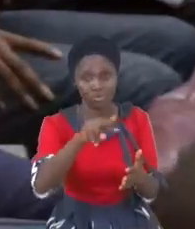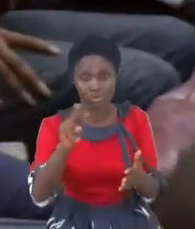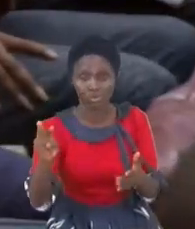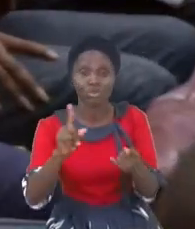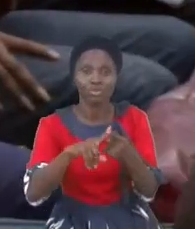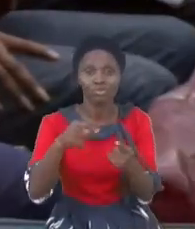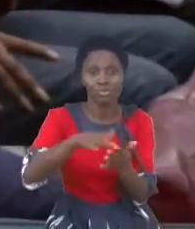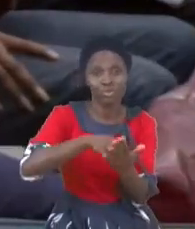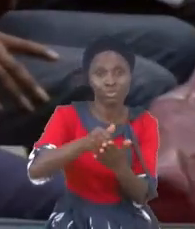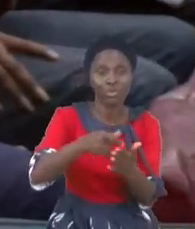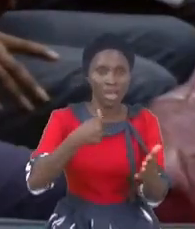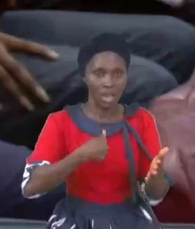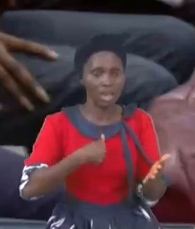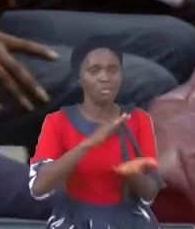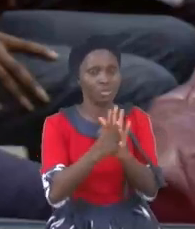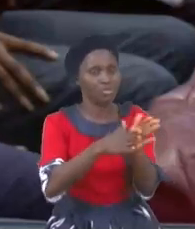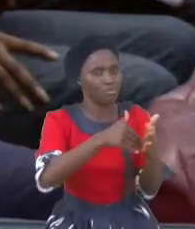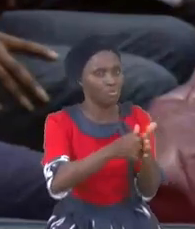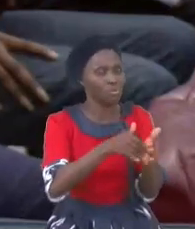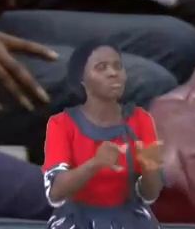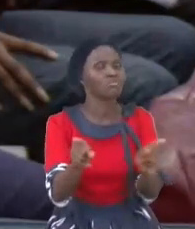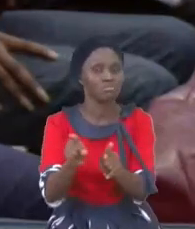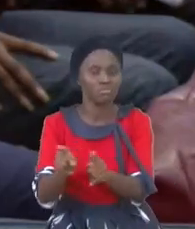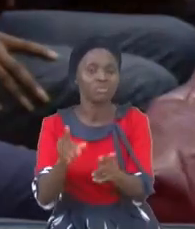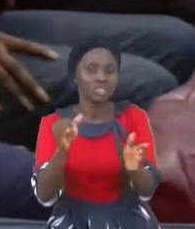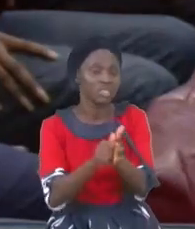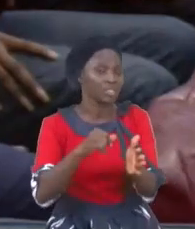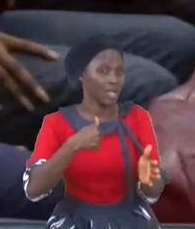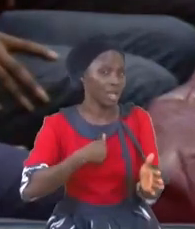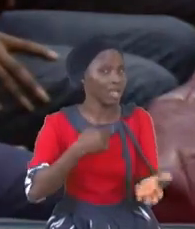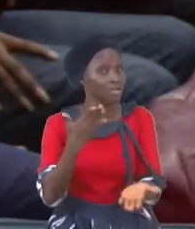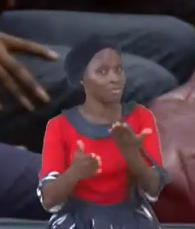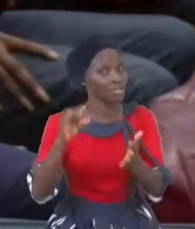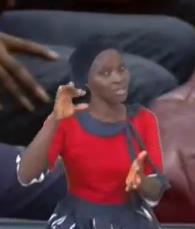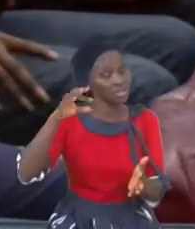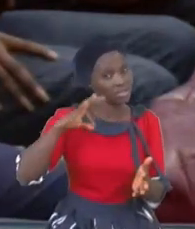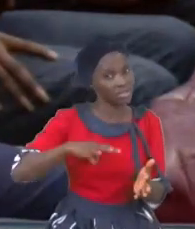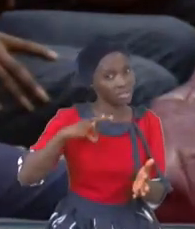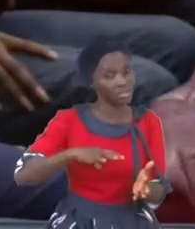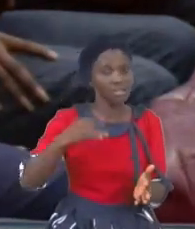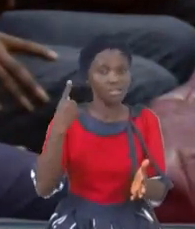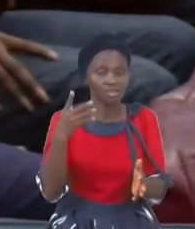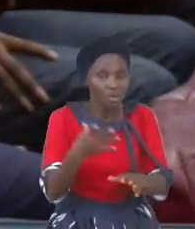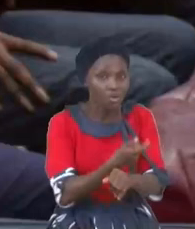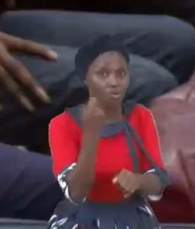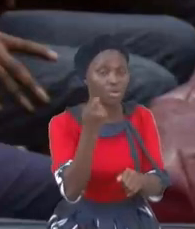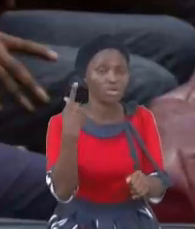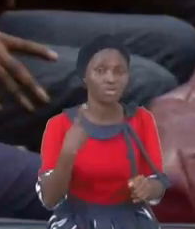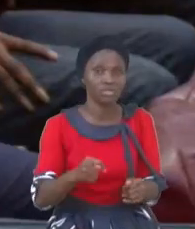J'ai été faible avec les faibles afin de gagner les faibles. Je me suis fait tout à